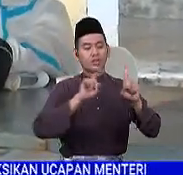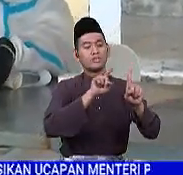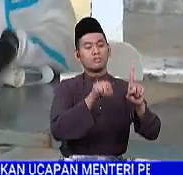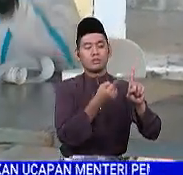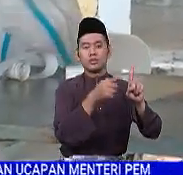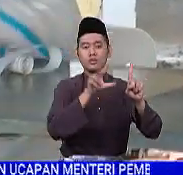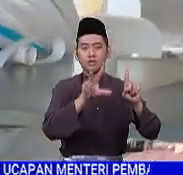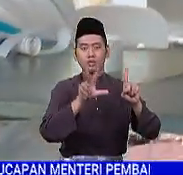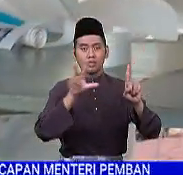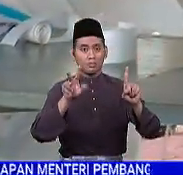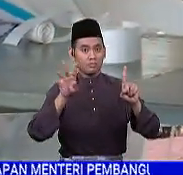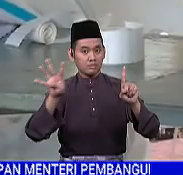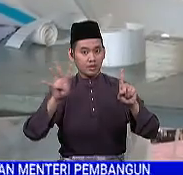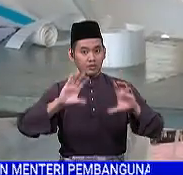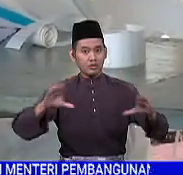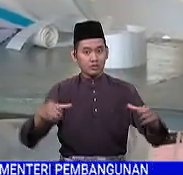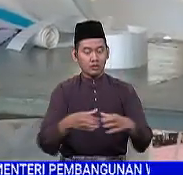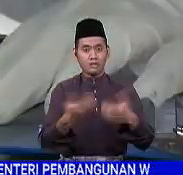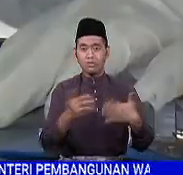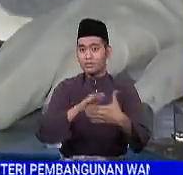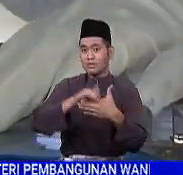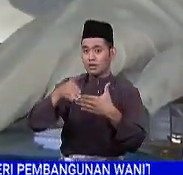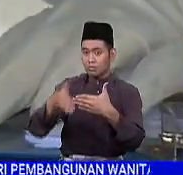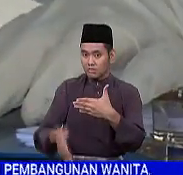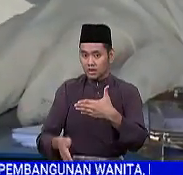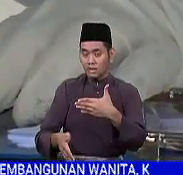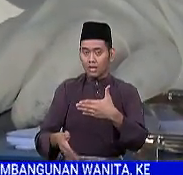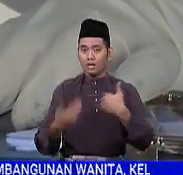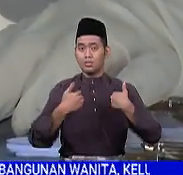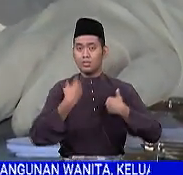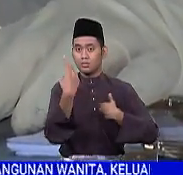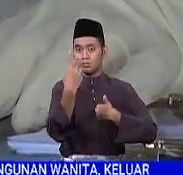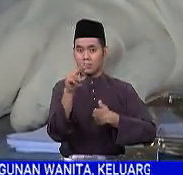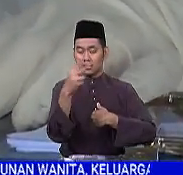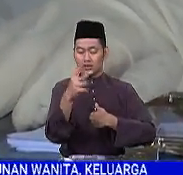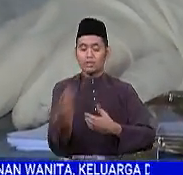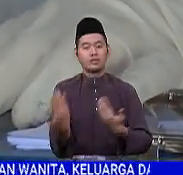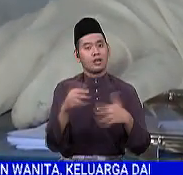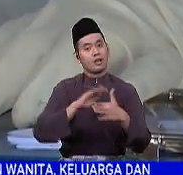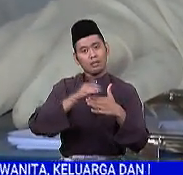1,334 kluster telah tamat termasuk 12 hari ini.